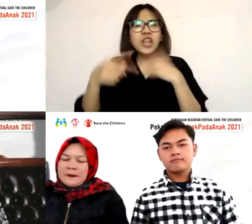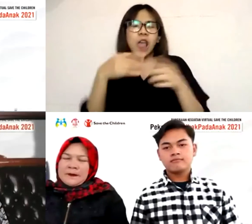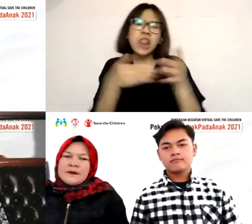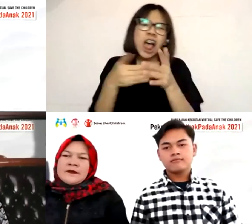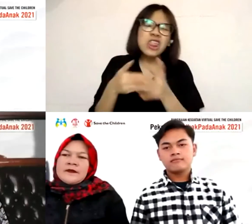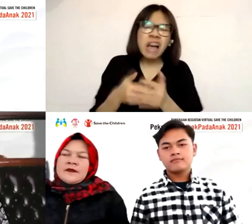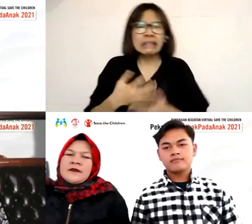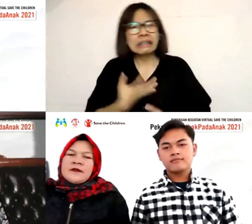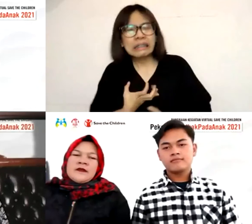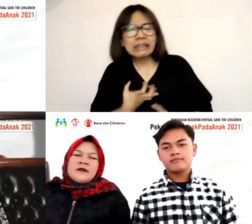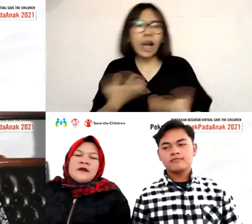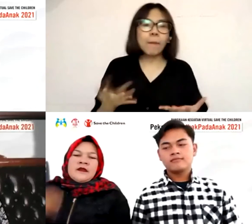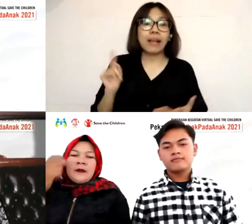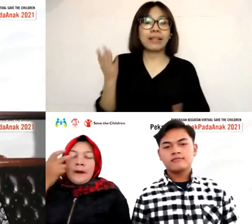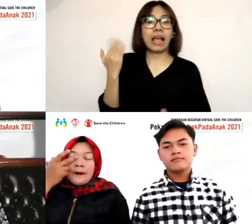dapat permintaan